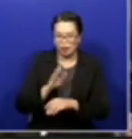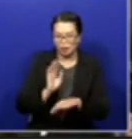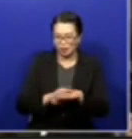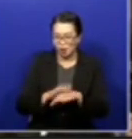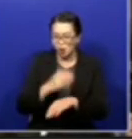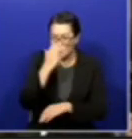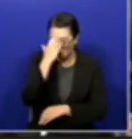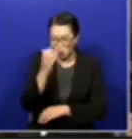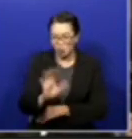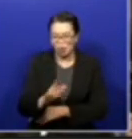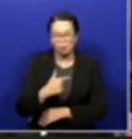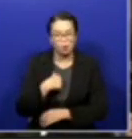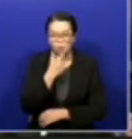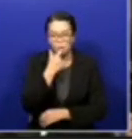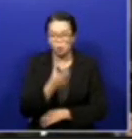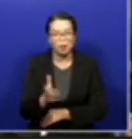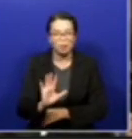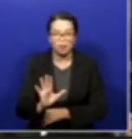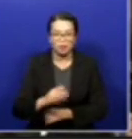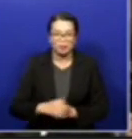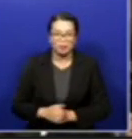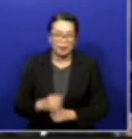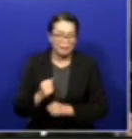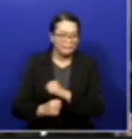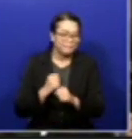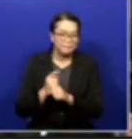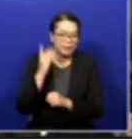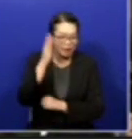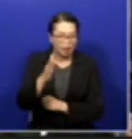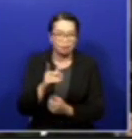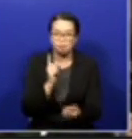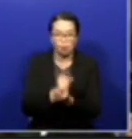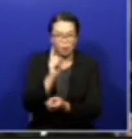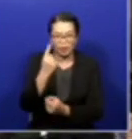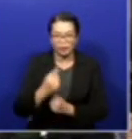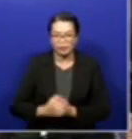ผมไม่พูดมากผมพูดแค่นี้ครับปีหน้าเจอกันครับขอบคุณครับ ครับขอบคุณท่านพิเชษฐ์ครับ